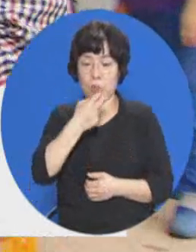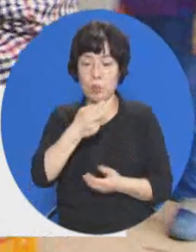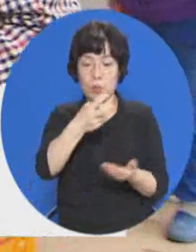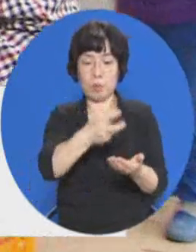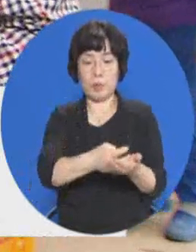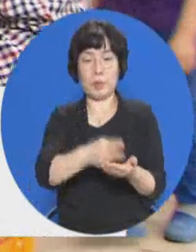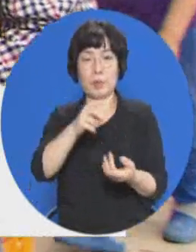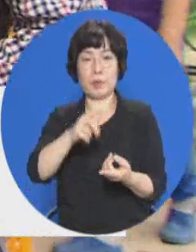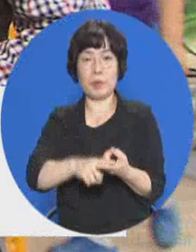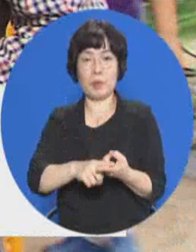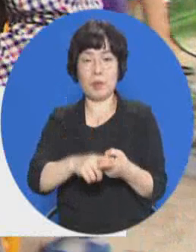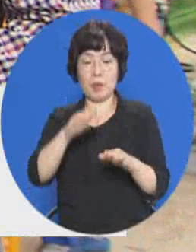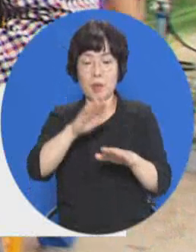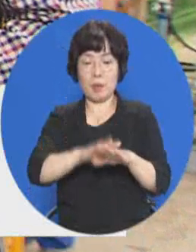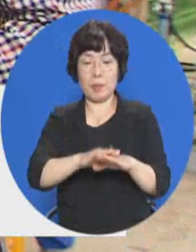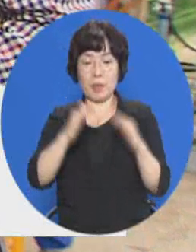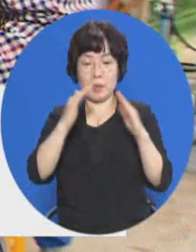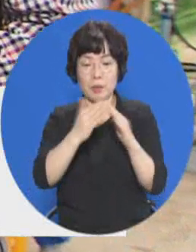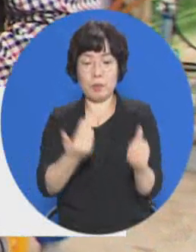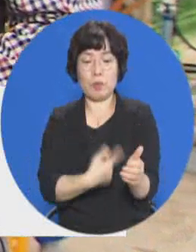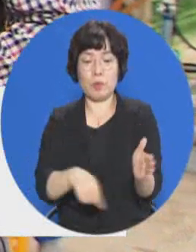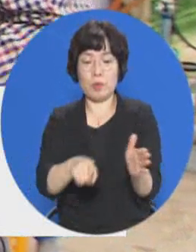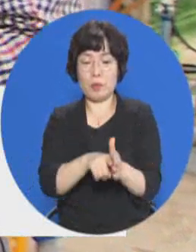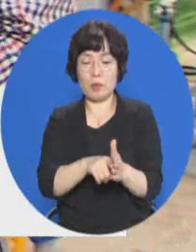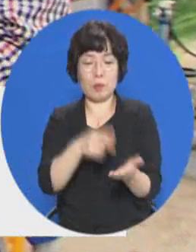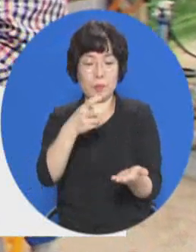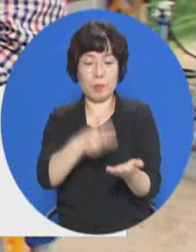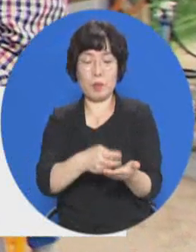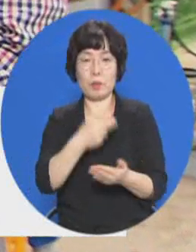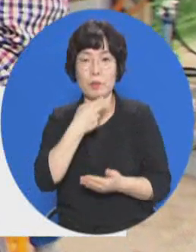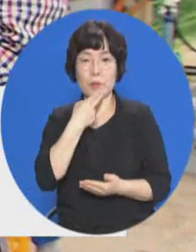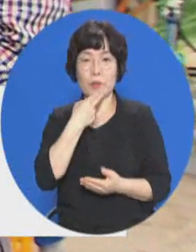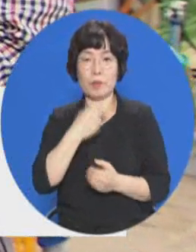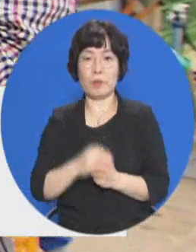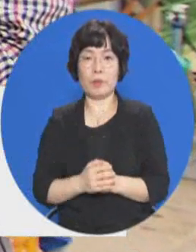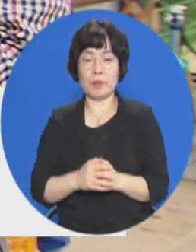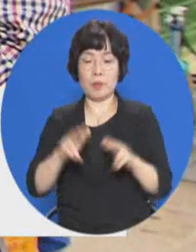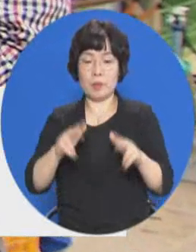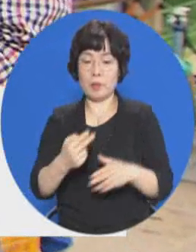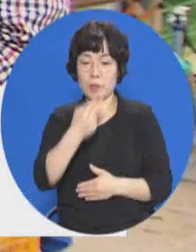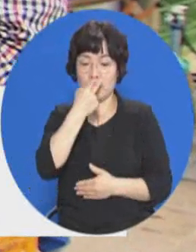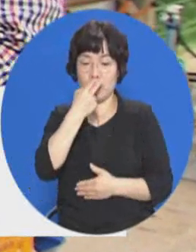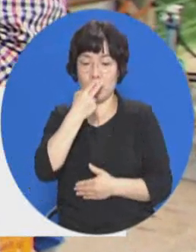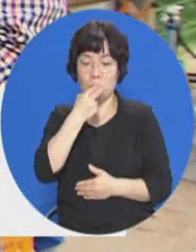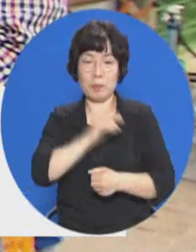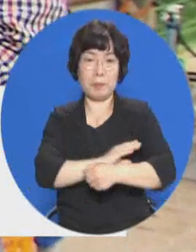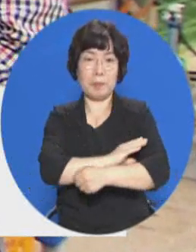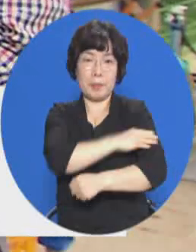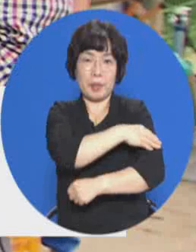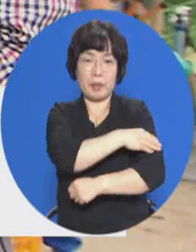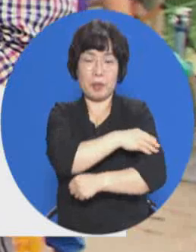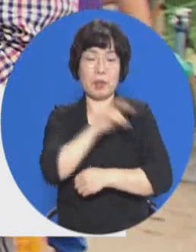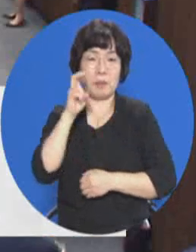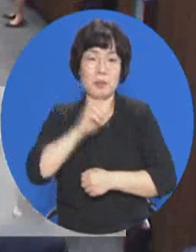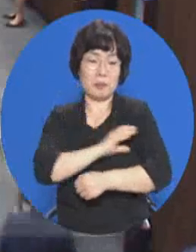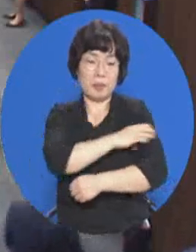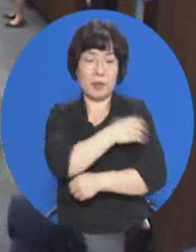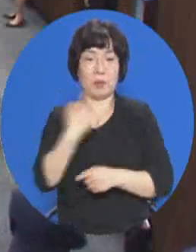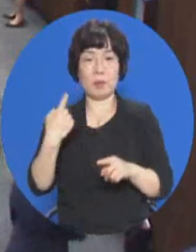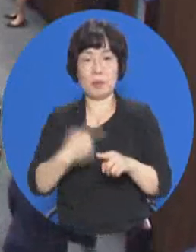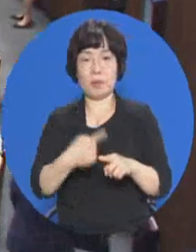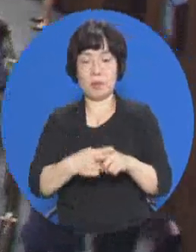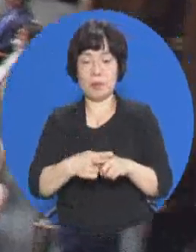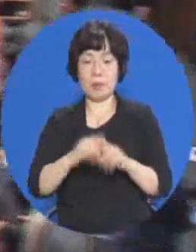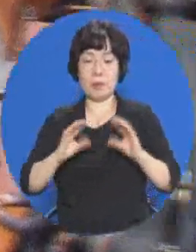약관이 농가를 이해하는 약관은 없어요. 지금 보험 갑질로 봐야죠, 갑질로.